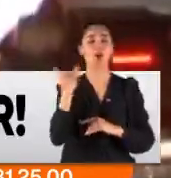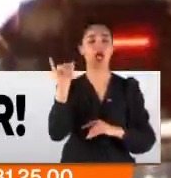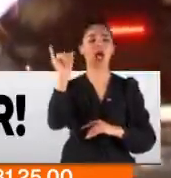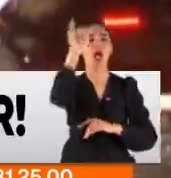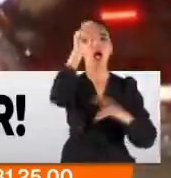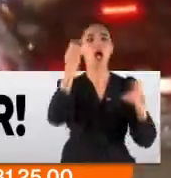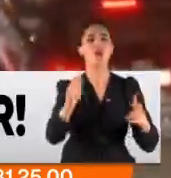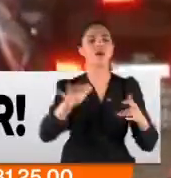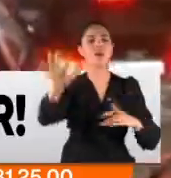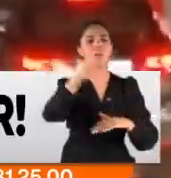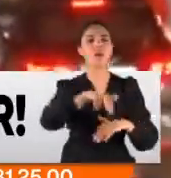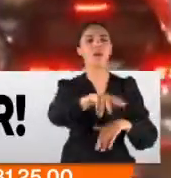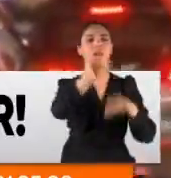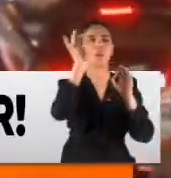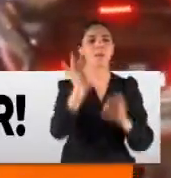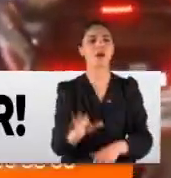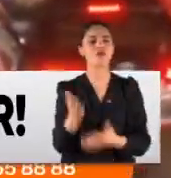geçti.